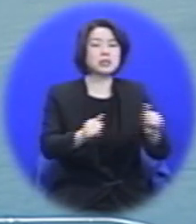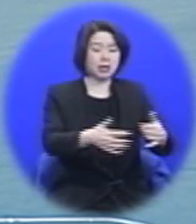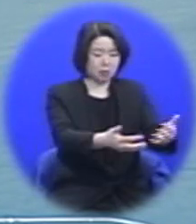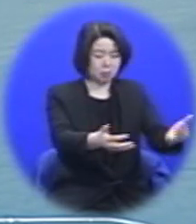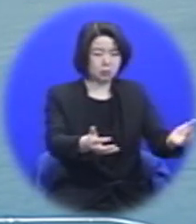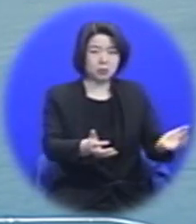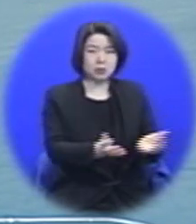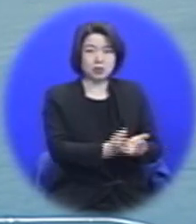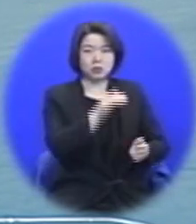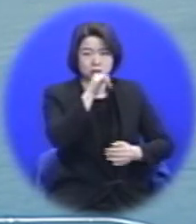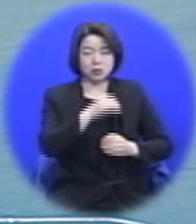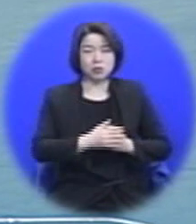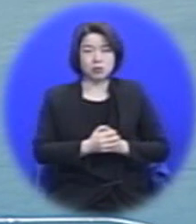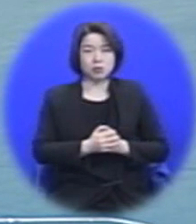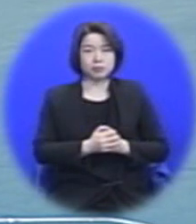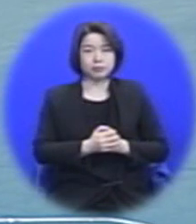사람들입니다.